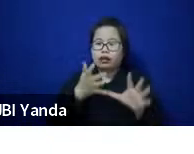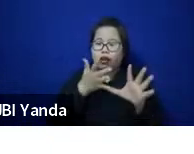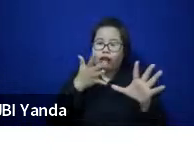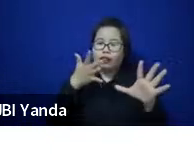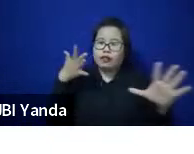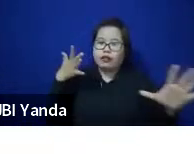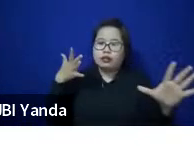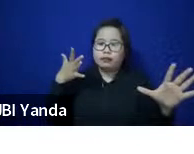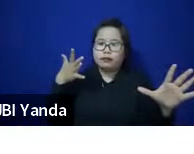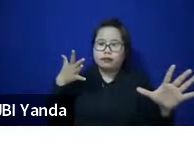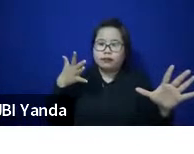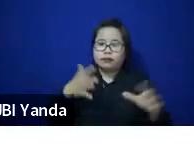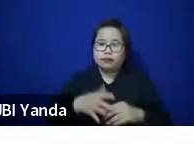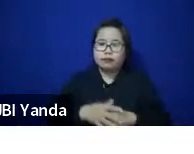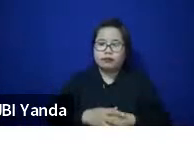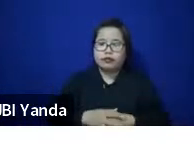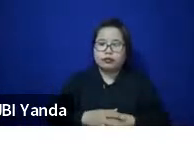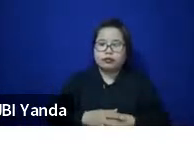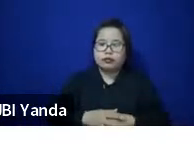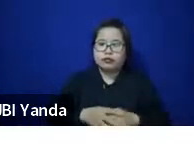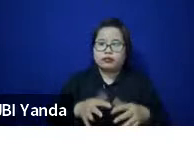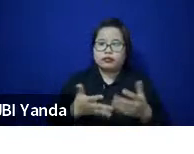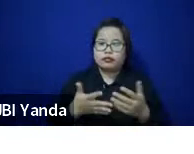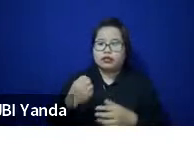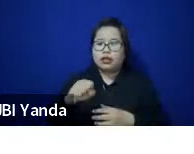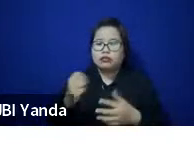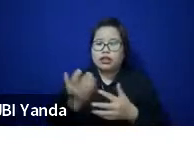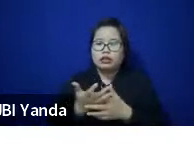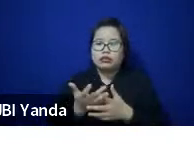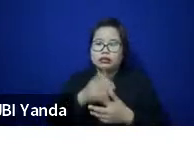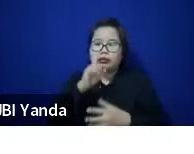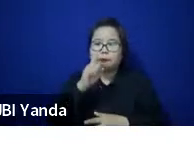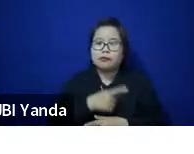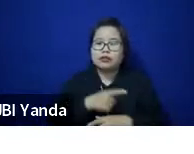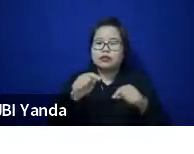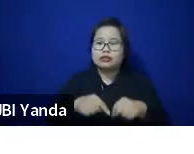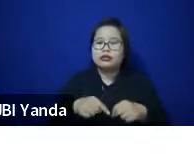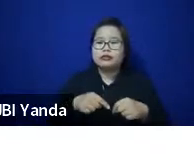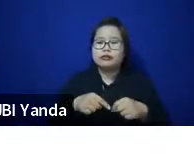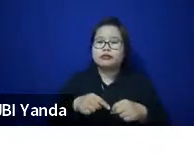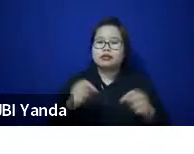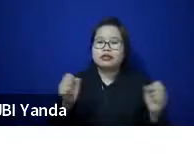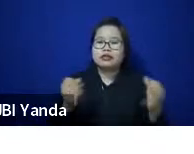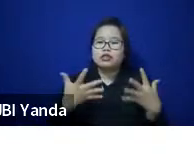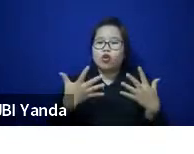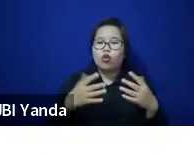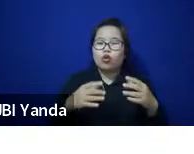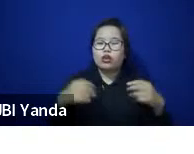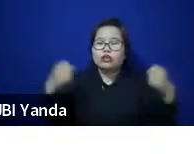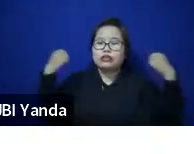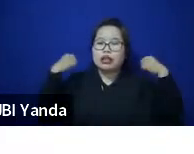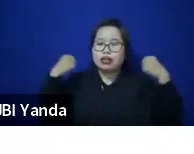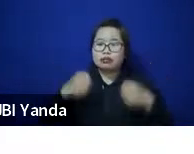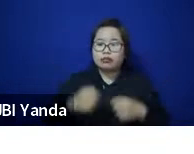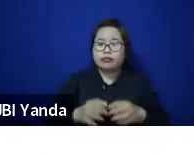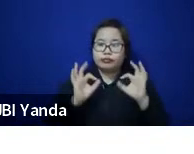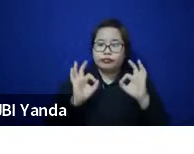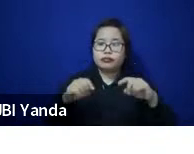antri, bahkan mereka tidak bisa mengakses dengan cepat. Ini akan berisiko kepada kesehatan mereka. Nah, ini contoh